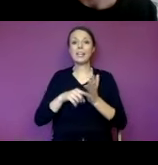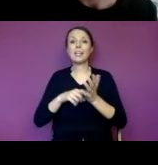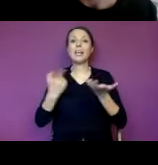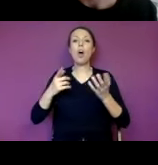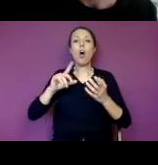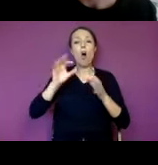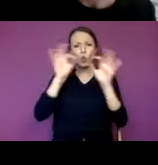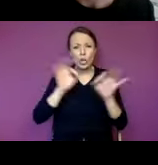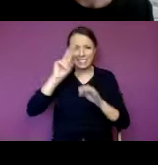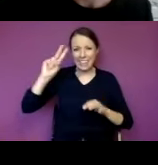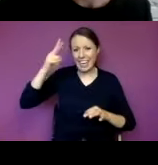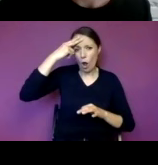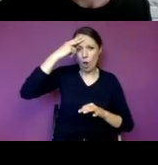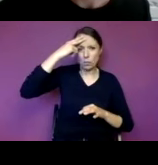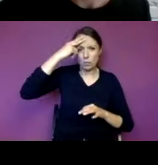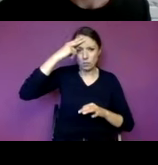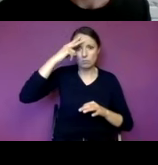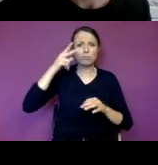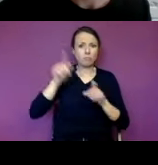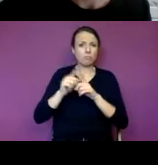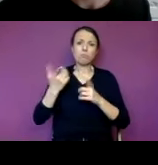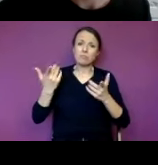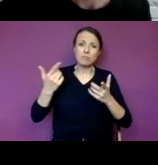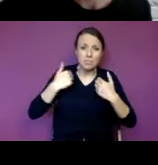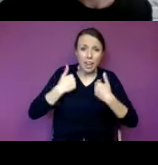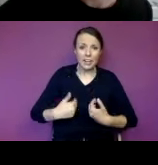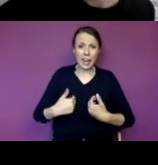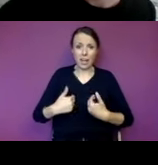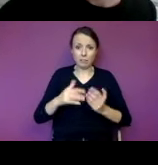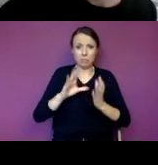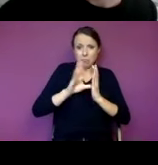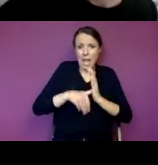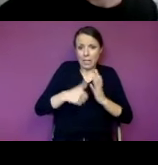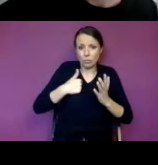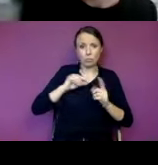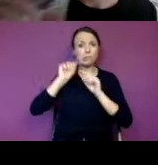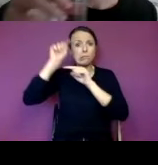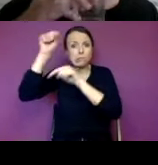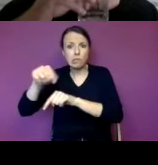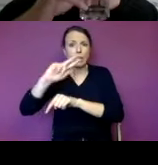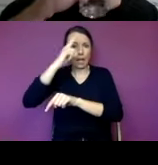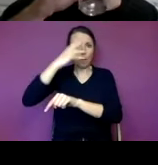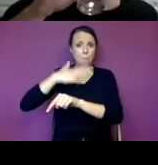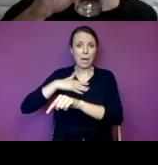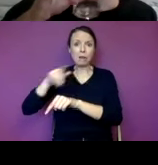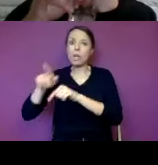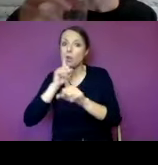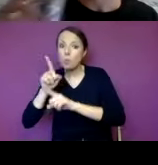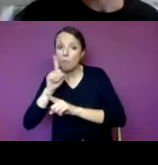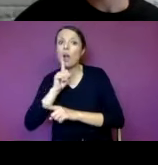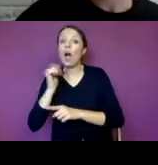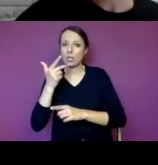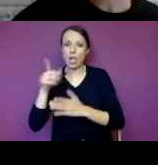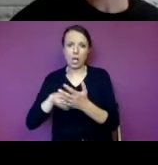też wiozłam do tych wiosek, został wielokrotnie zdekonstruowany i zweryfikowany, głównie przez to,